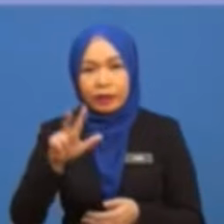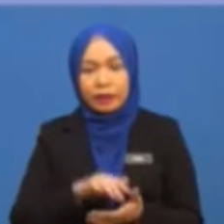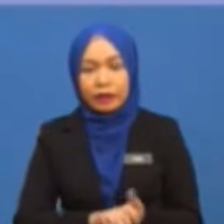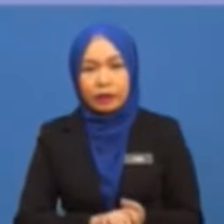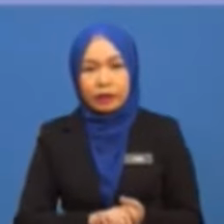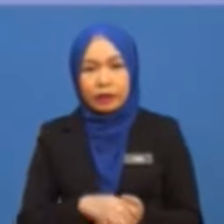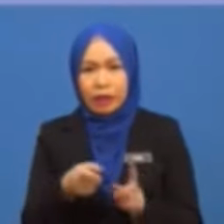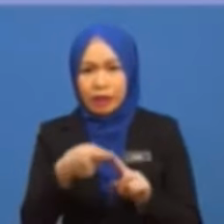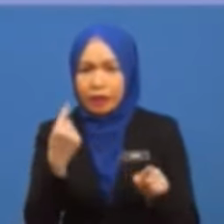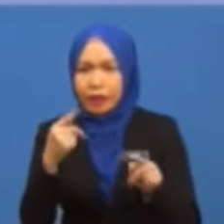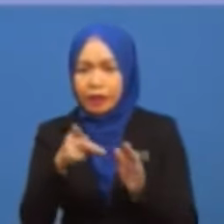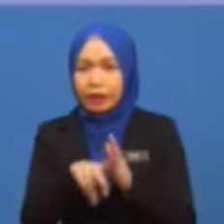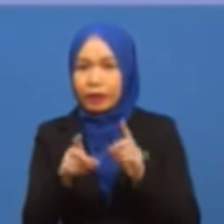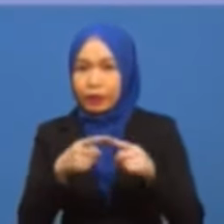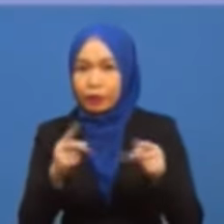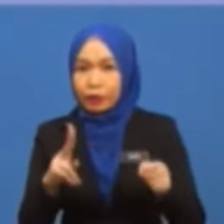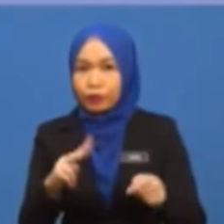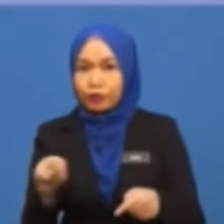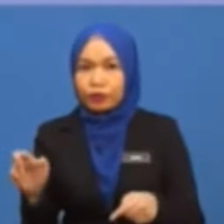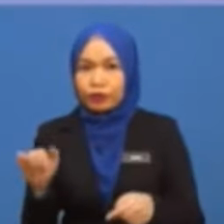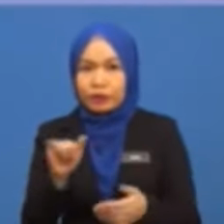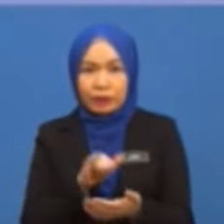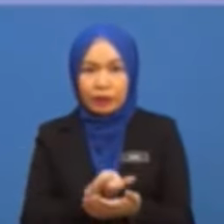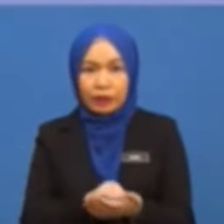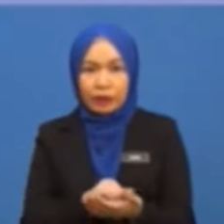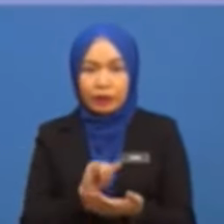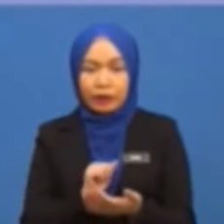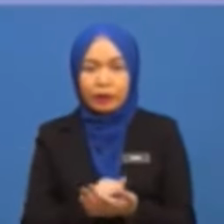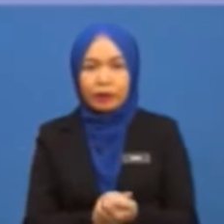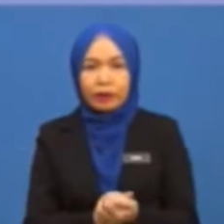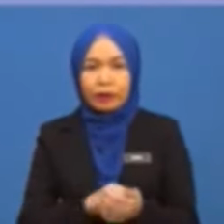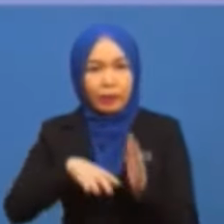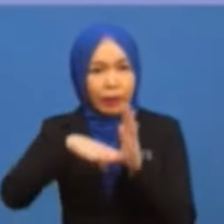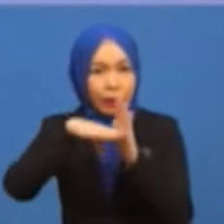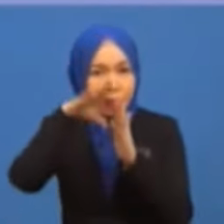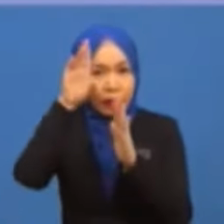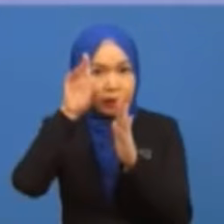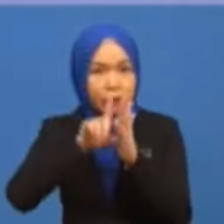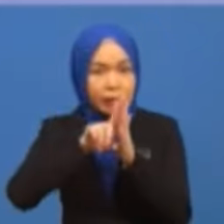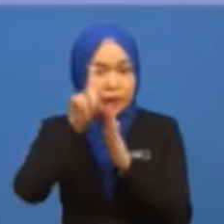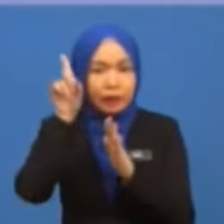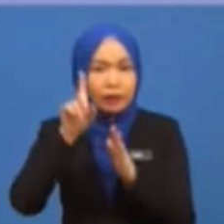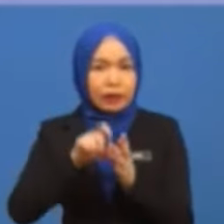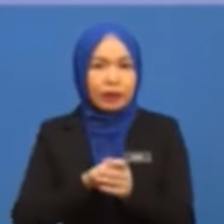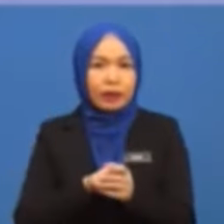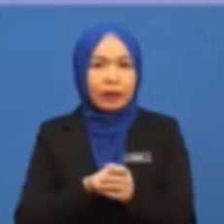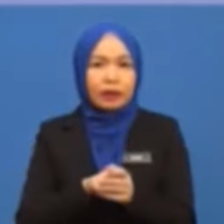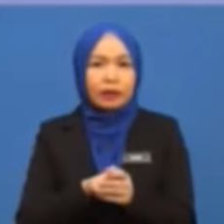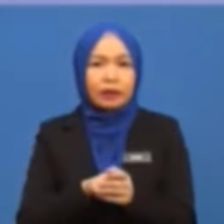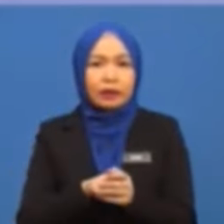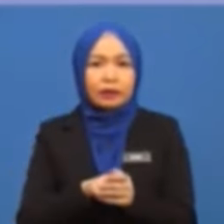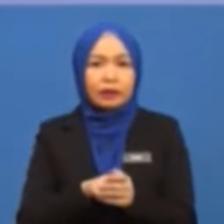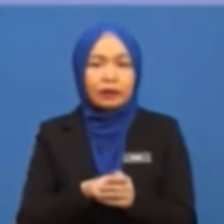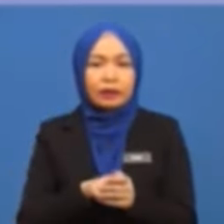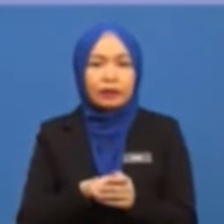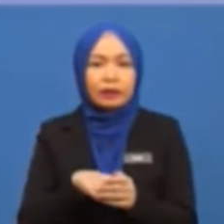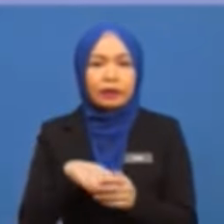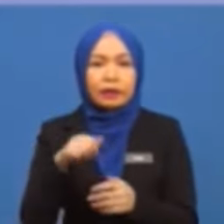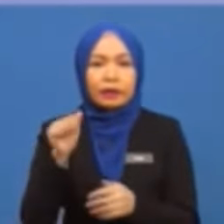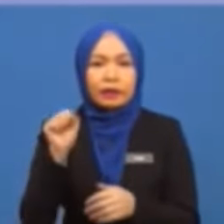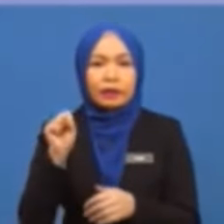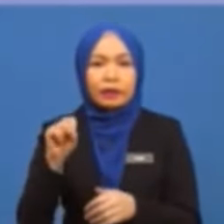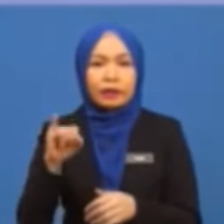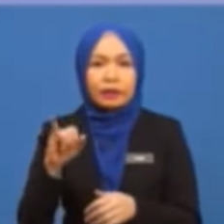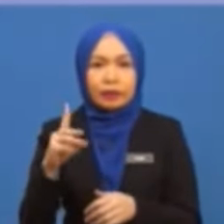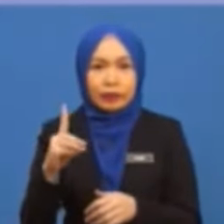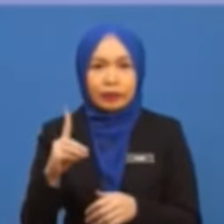Daripada keputusan yang diperolehi, semakin tinggi kepekatan asid daripada 0.01 mol